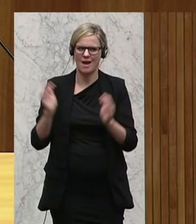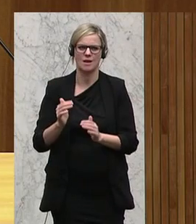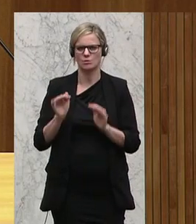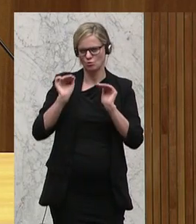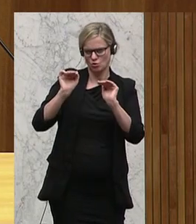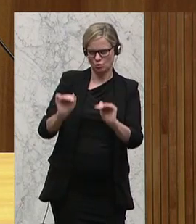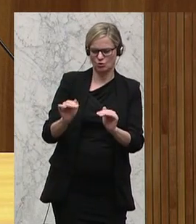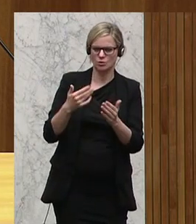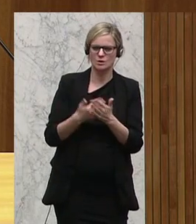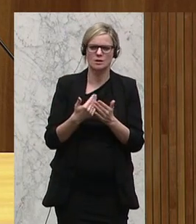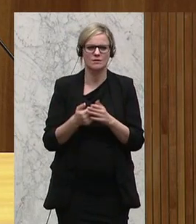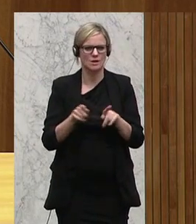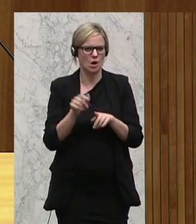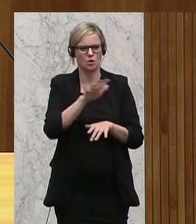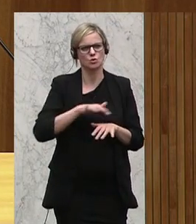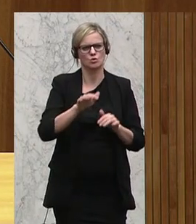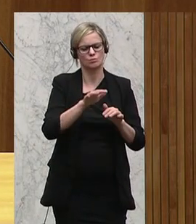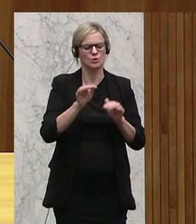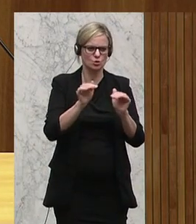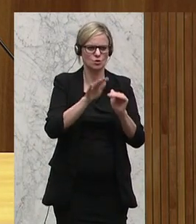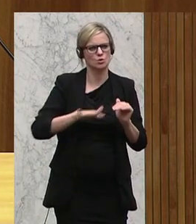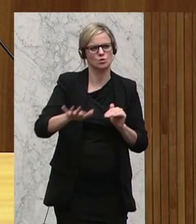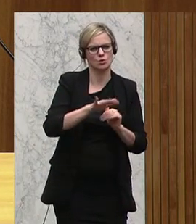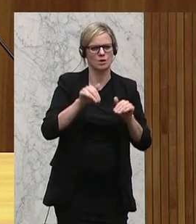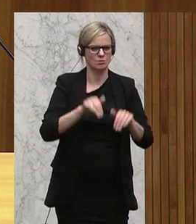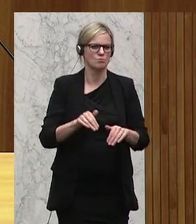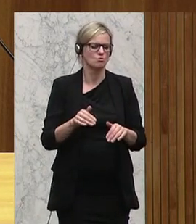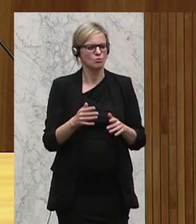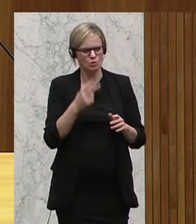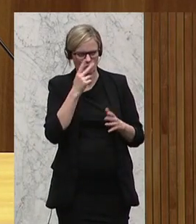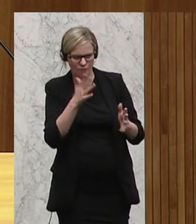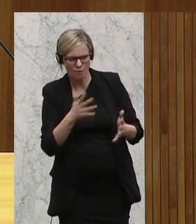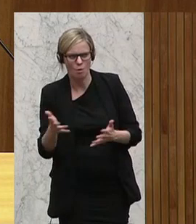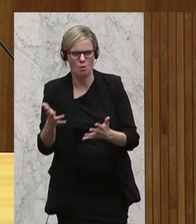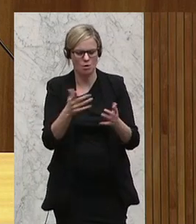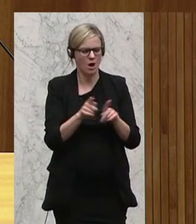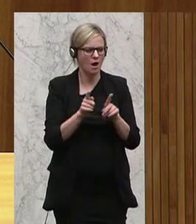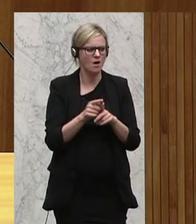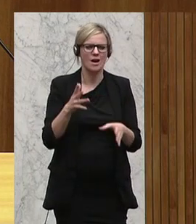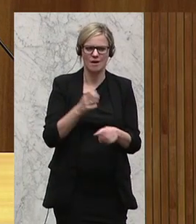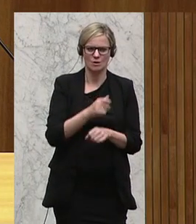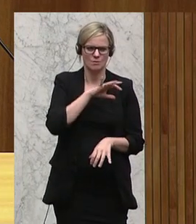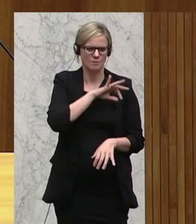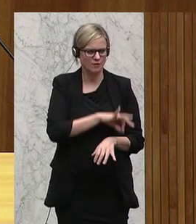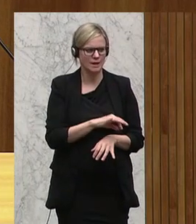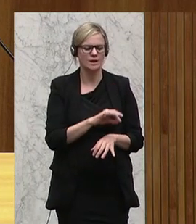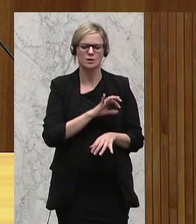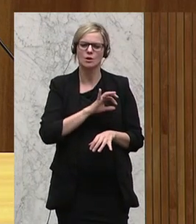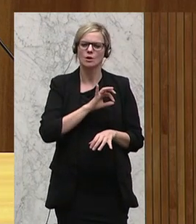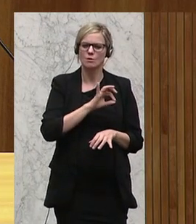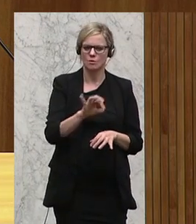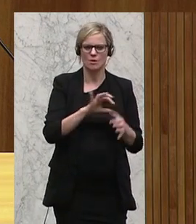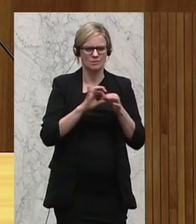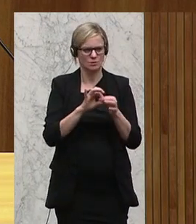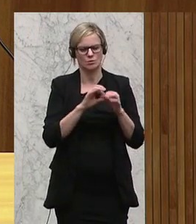spezielle Schutzzonen entsprechend vorzulegen. Und auch die Haftungen und die Pflichten des Versammlungsleiters gehören genauer